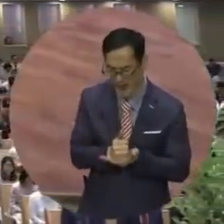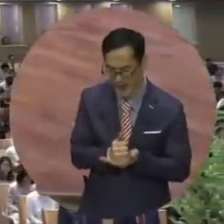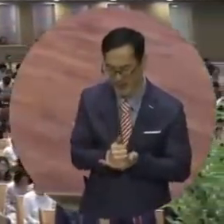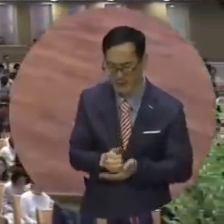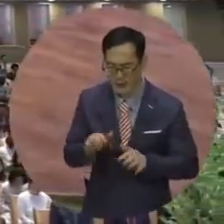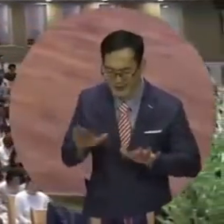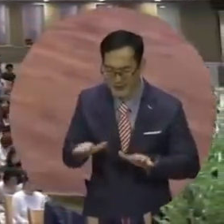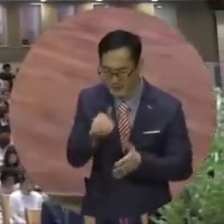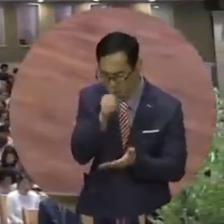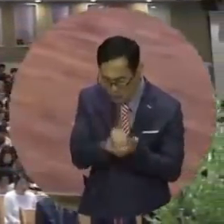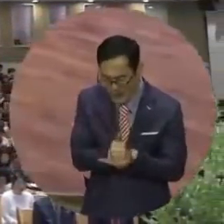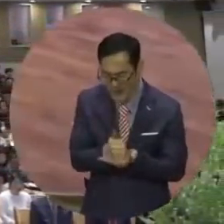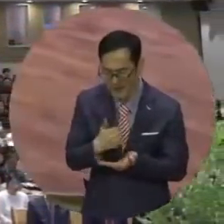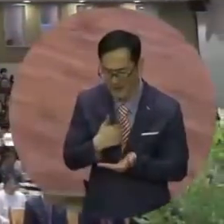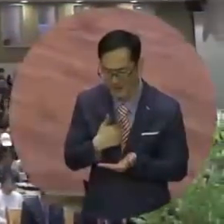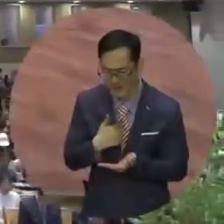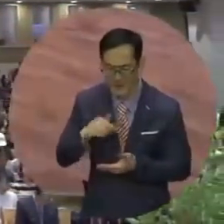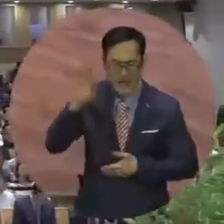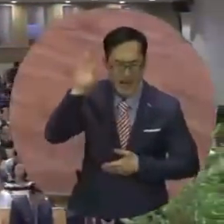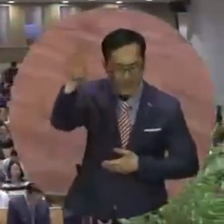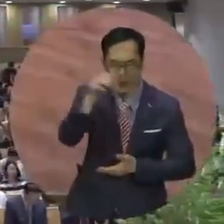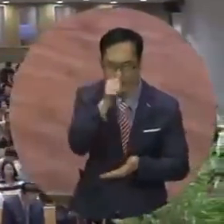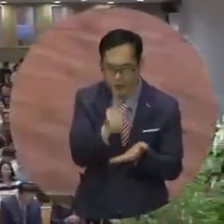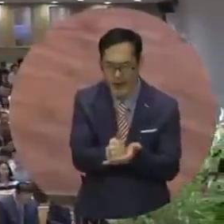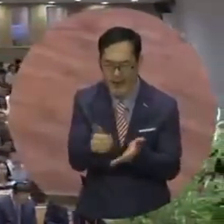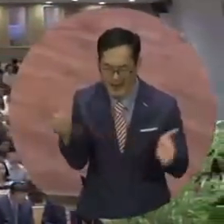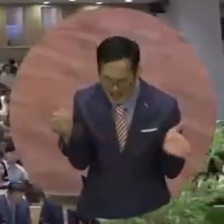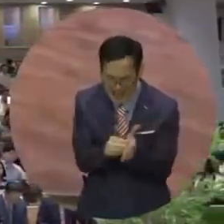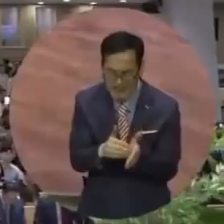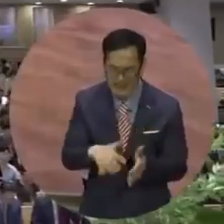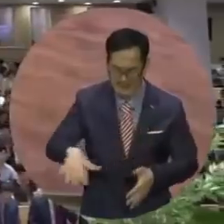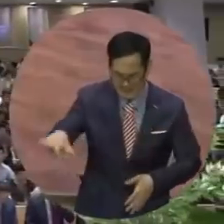현재 죽겠는 죄, 미래에 지을 죄까지